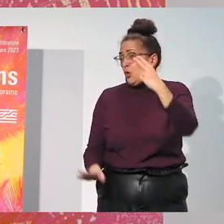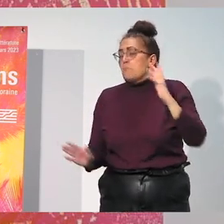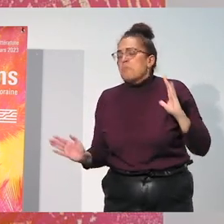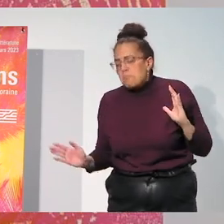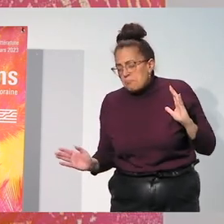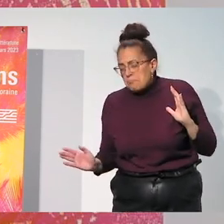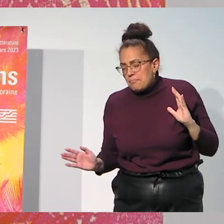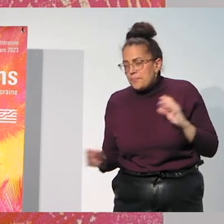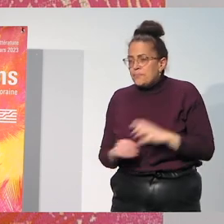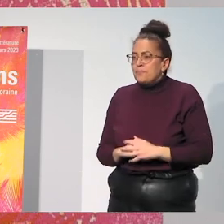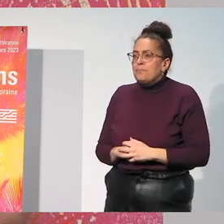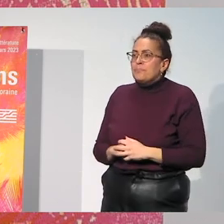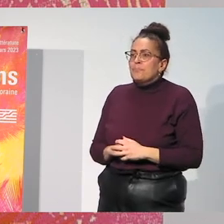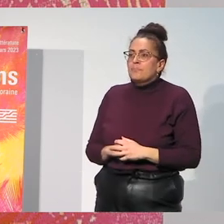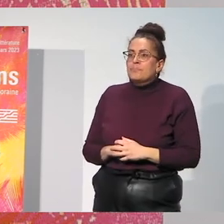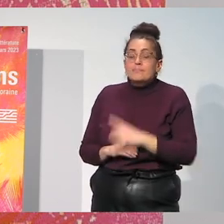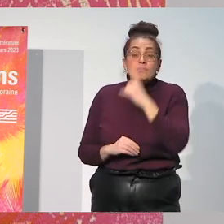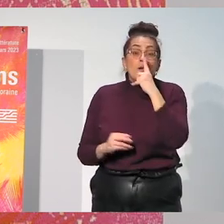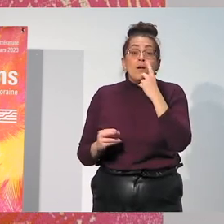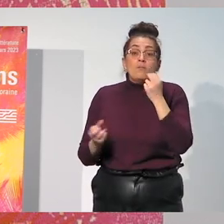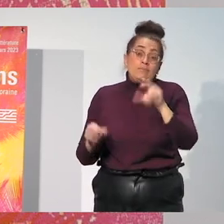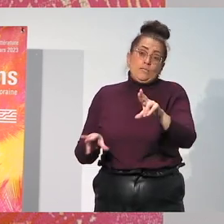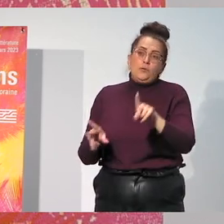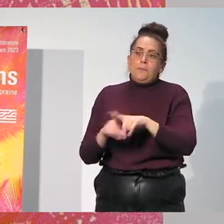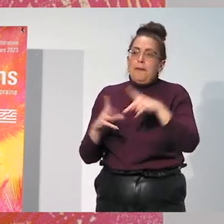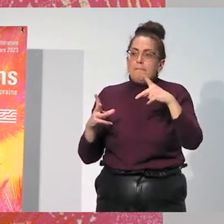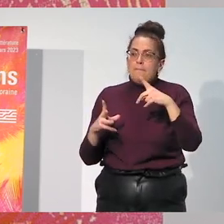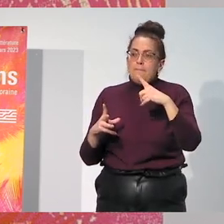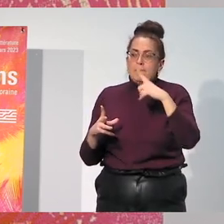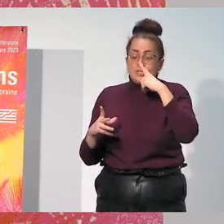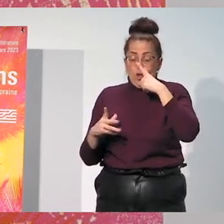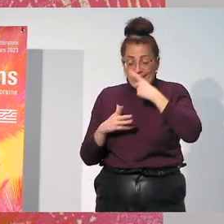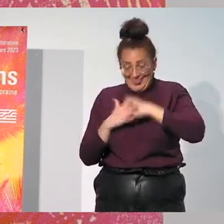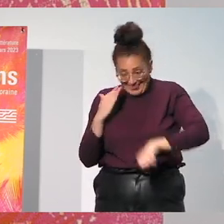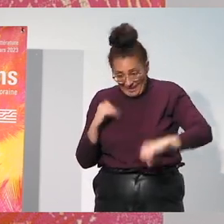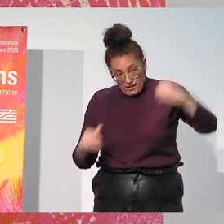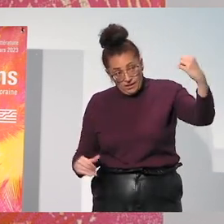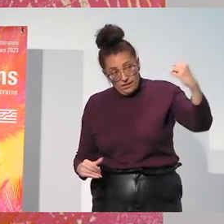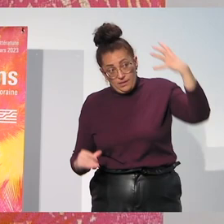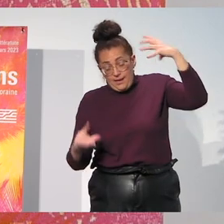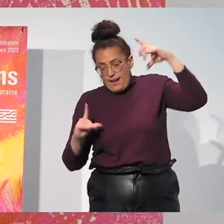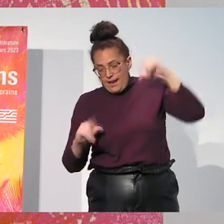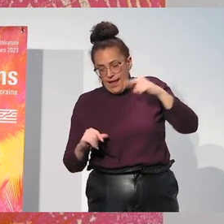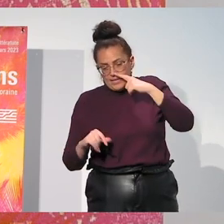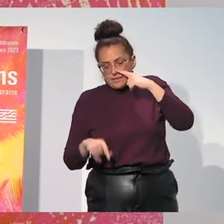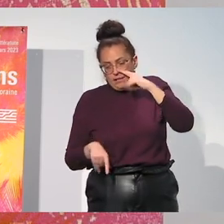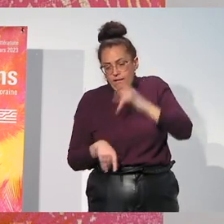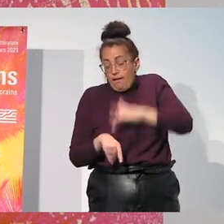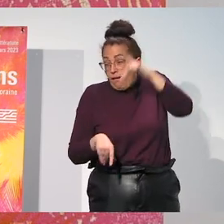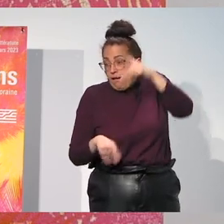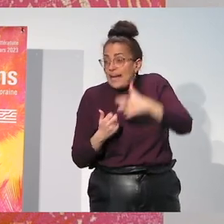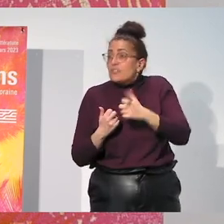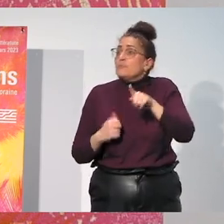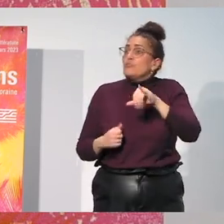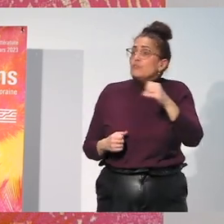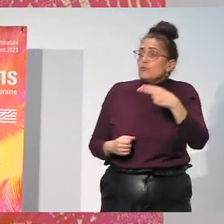pense, laisse pour toujours une sensibilité à la lumière que j'ai retrouvé chez des auteurs comme Giono,